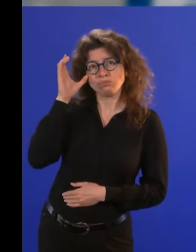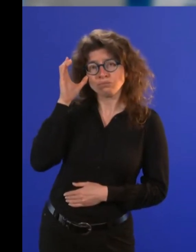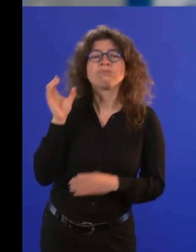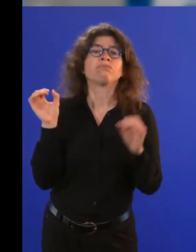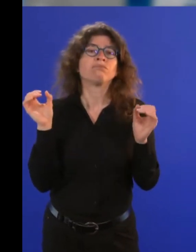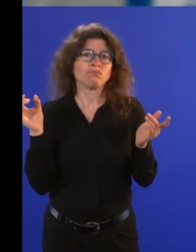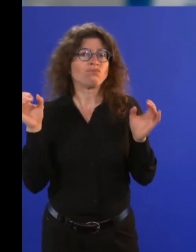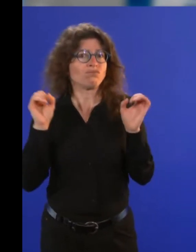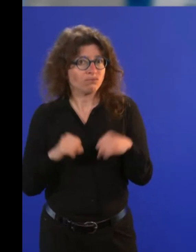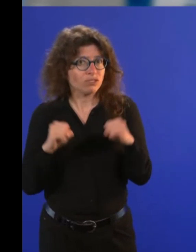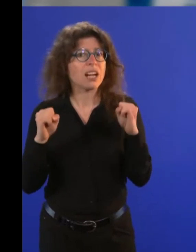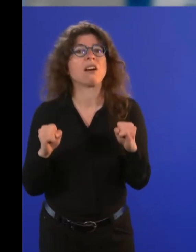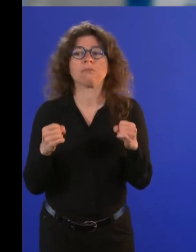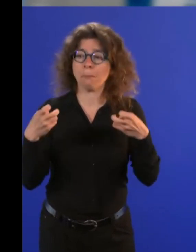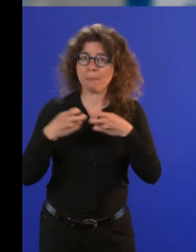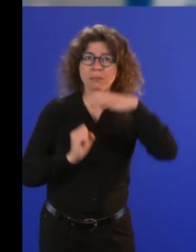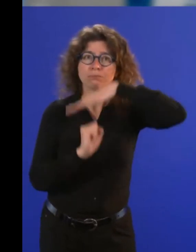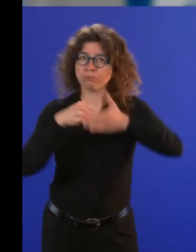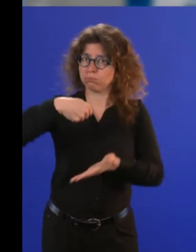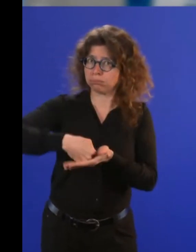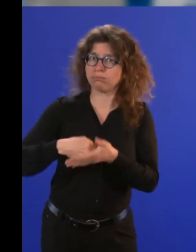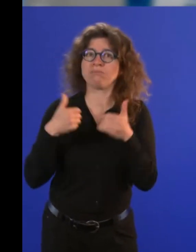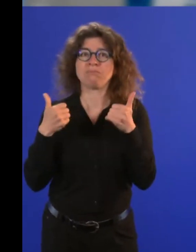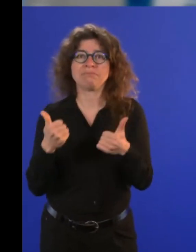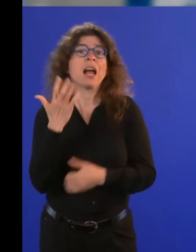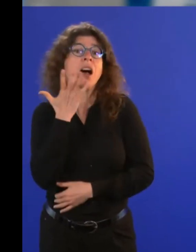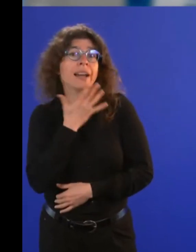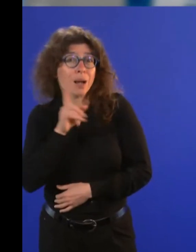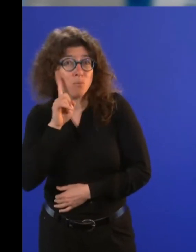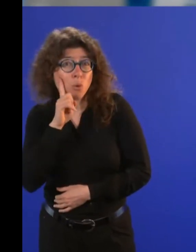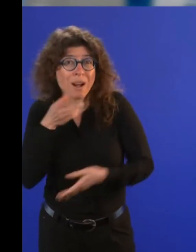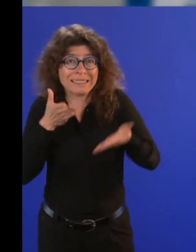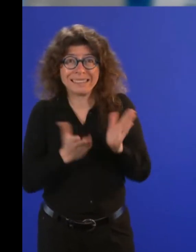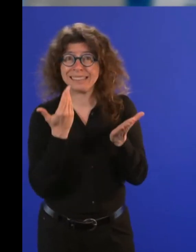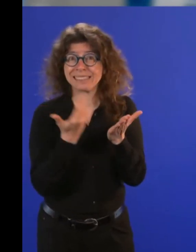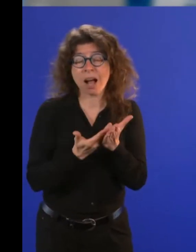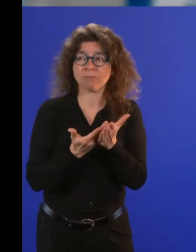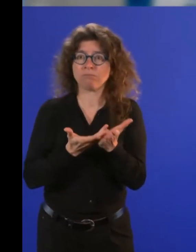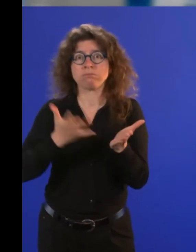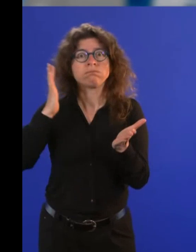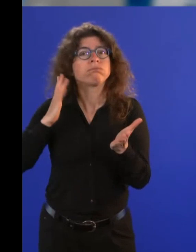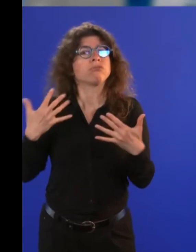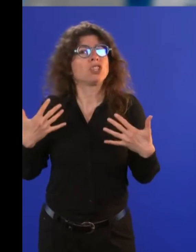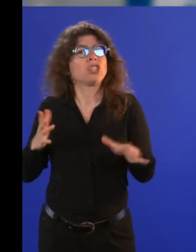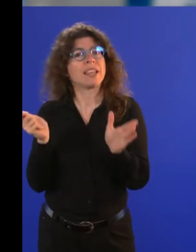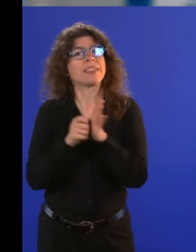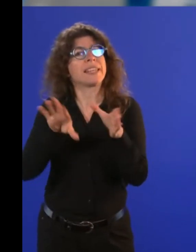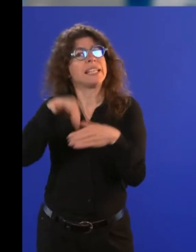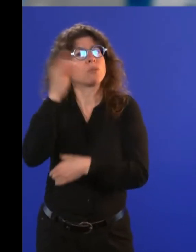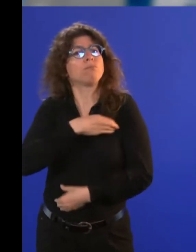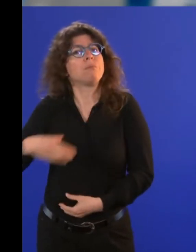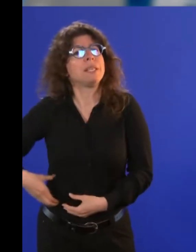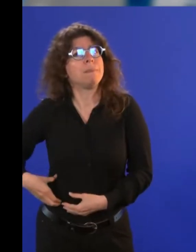d'expérimentation de l'encadrement des loyers. C'est d'autant plus agréable que nous avions porté cette mesure de justice sociale au moment des élections municipales